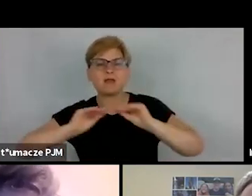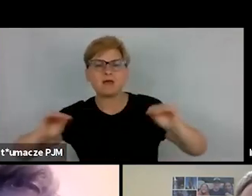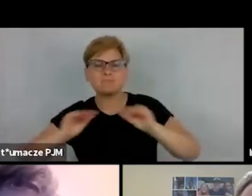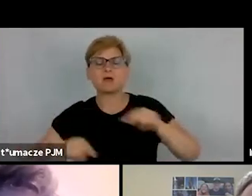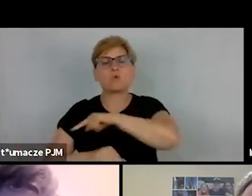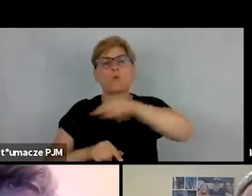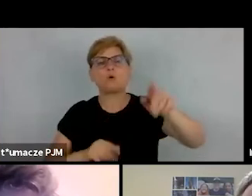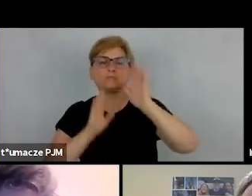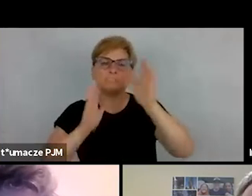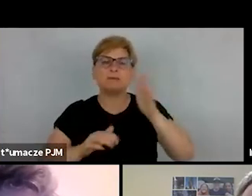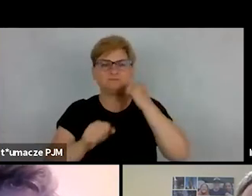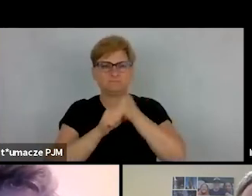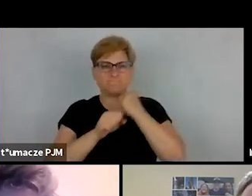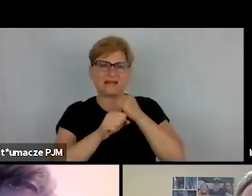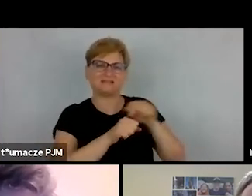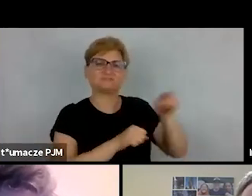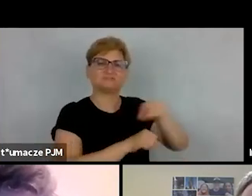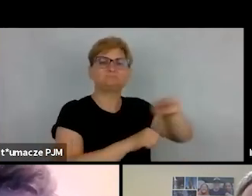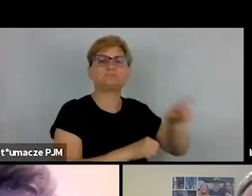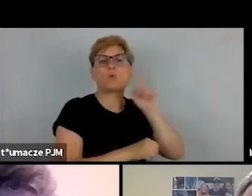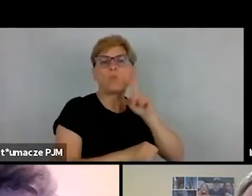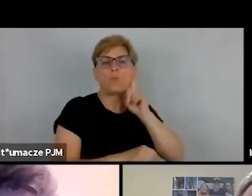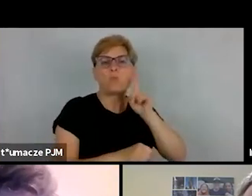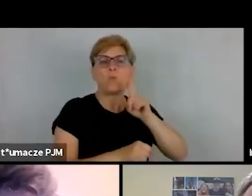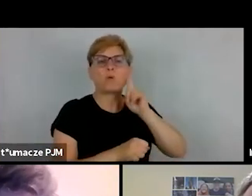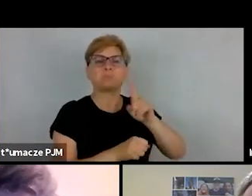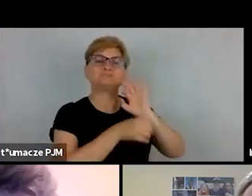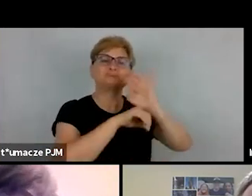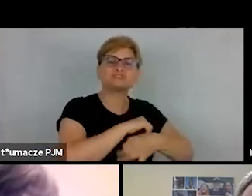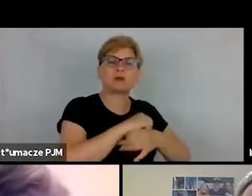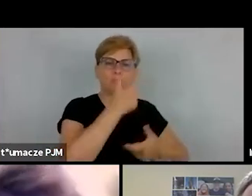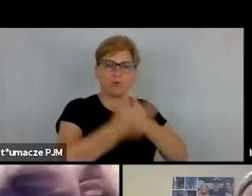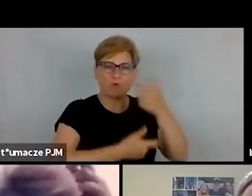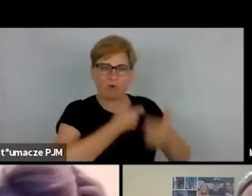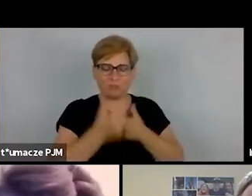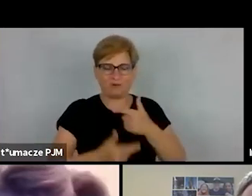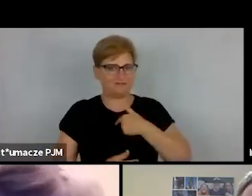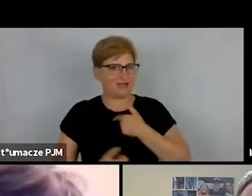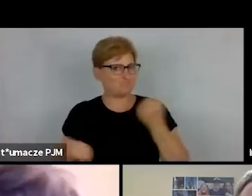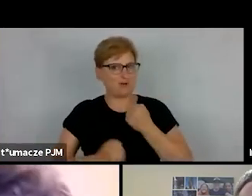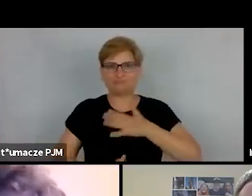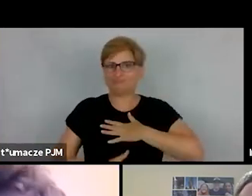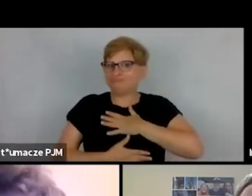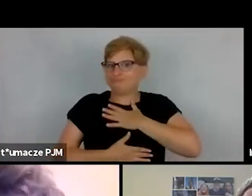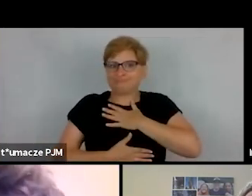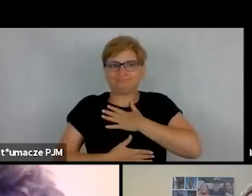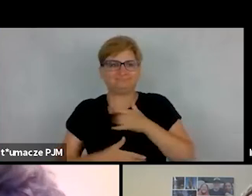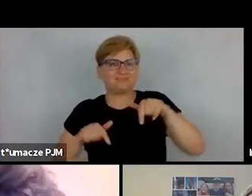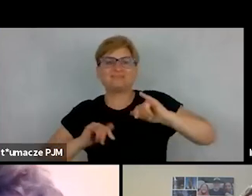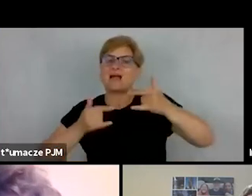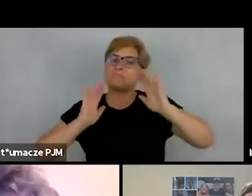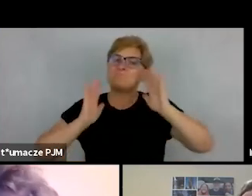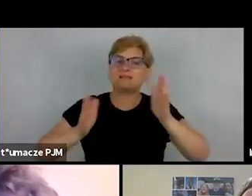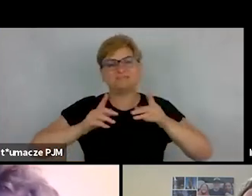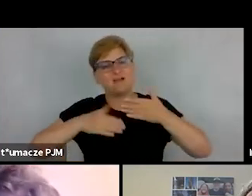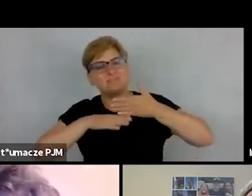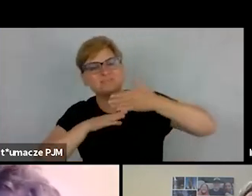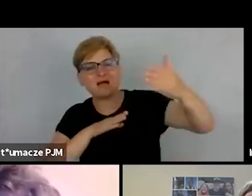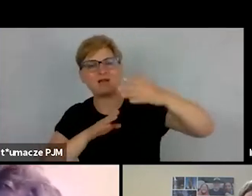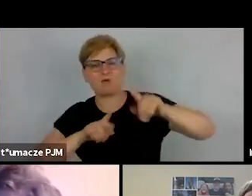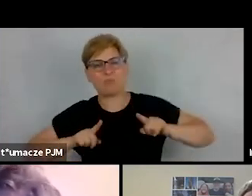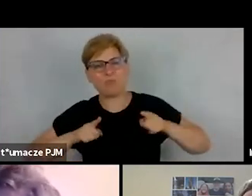antyprzemocowo z chłopcami. Jestem super podekscytowana tym, jak będziemy się dalej rozwijać, więc